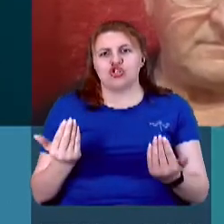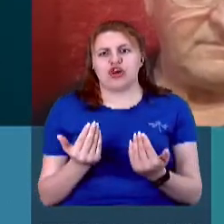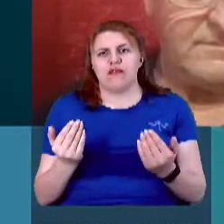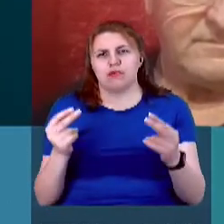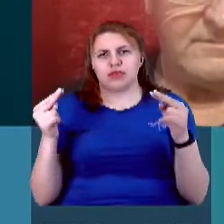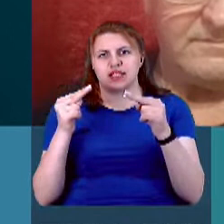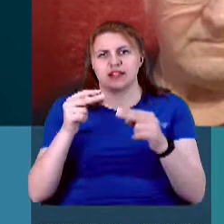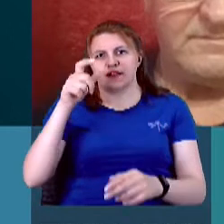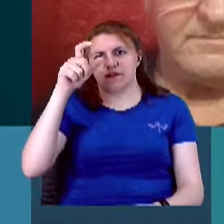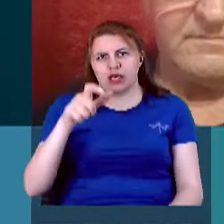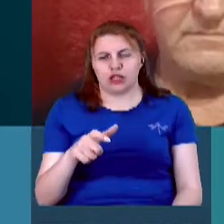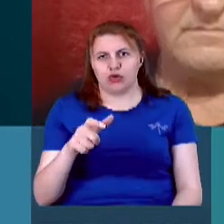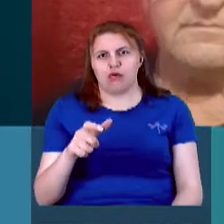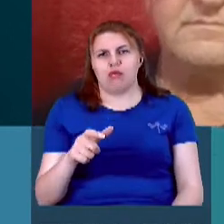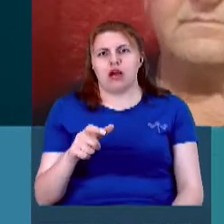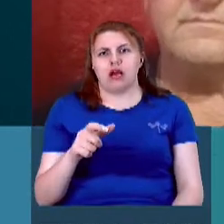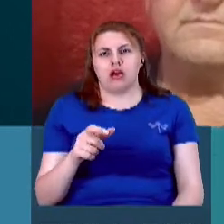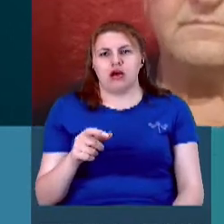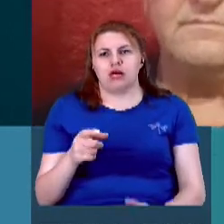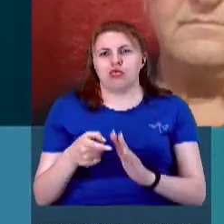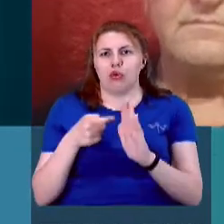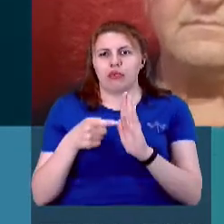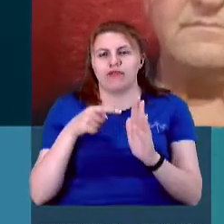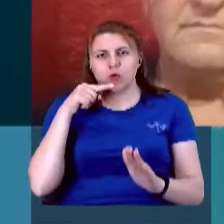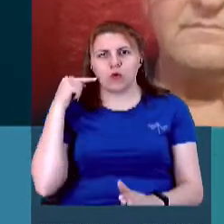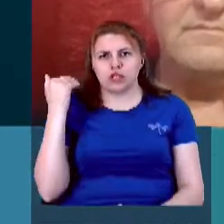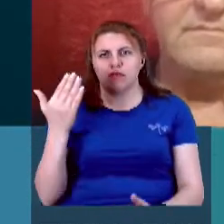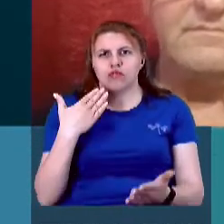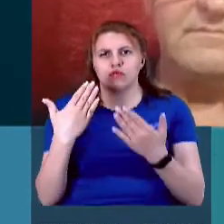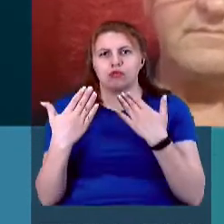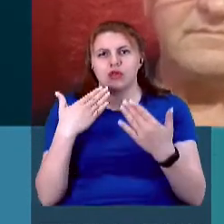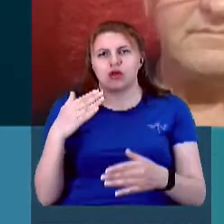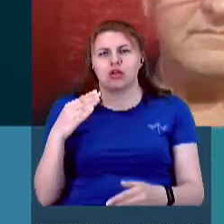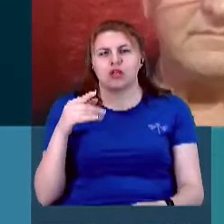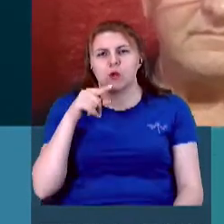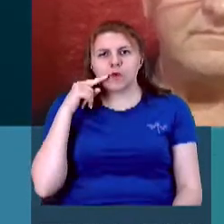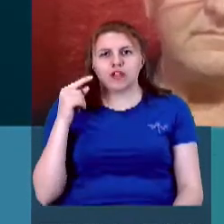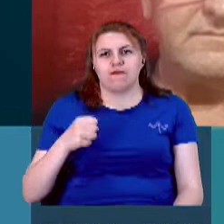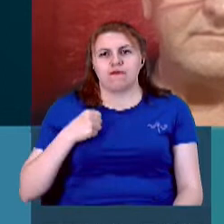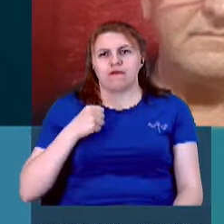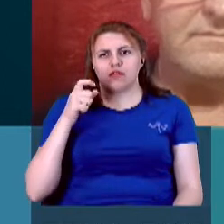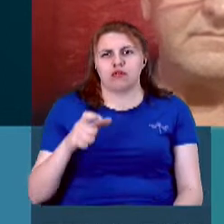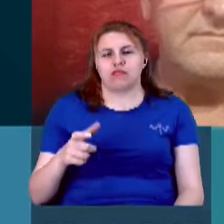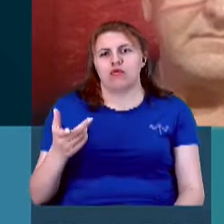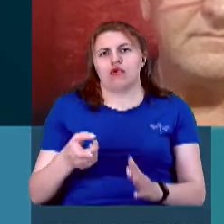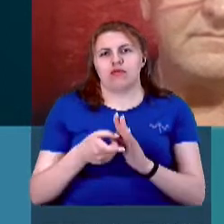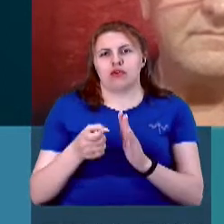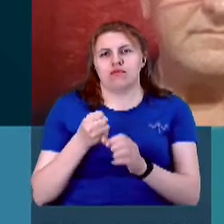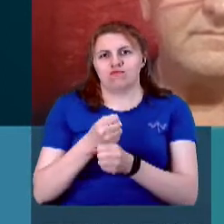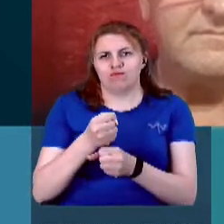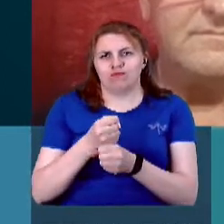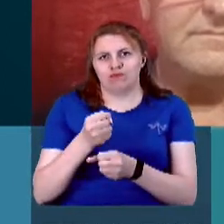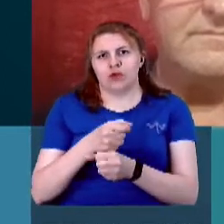свідком, її допитували росіяни, вона спілкувалася з російськими військовими, її катували російські військові.